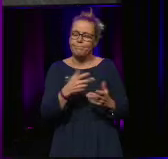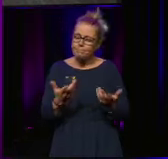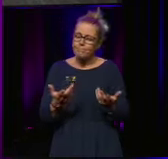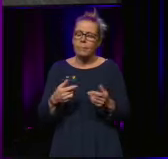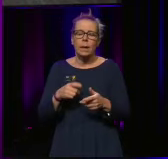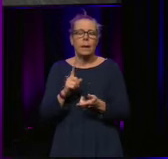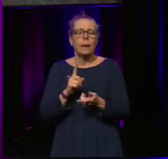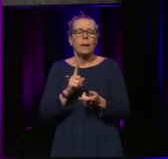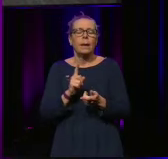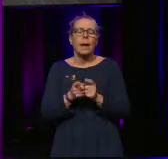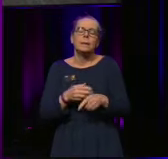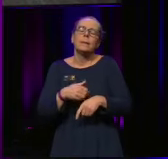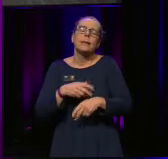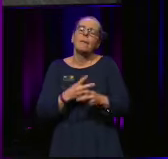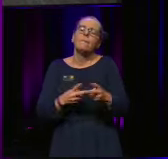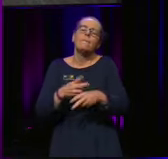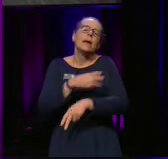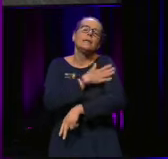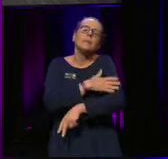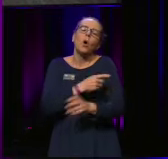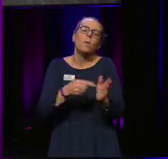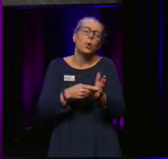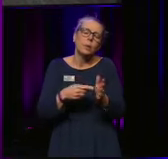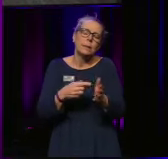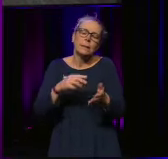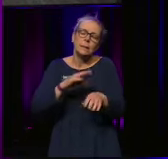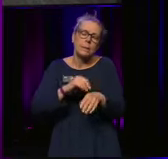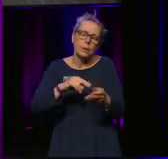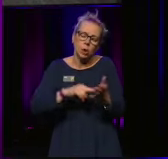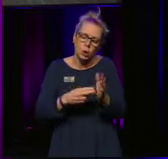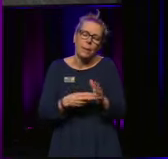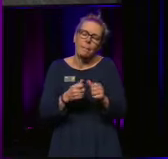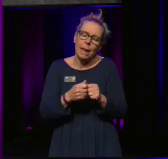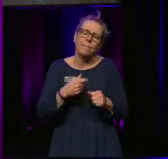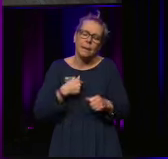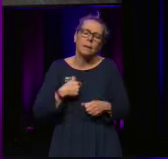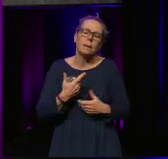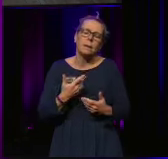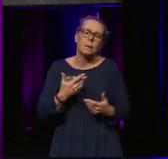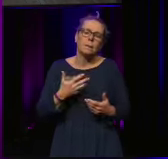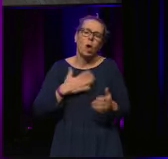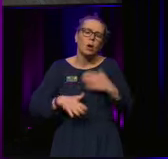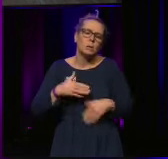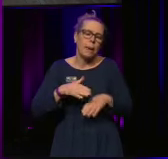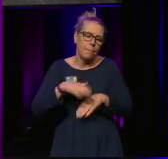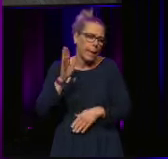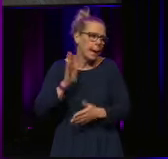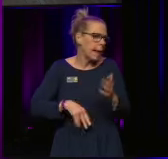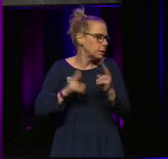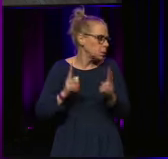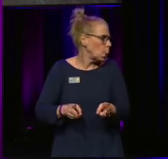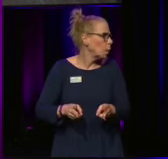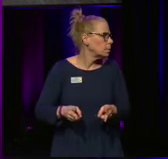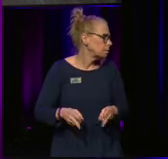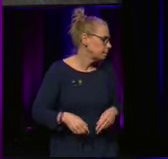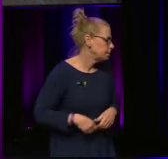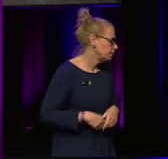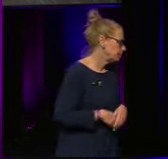allra svagaste punkten i det svenska systemet, men det lämnar ändå en del i övrigt att önska. Skulle jag säga. Ja, alltså juristkommissionen har